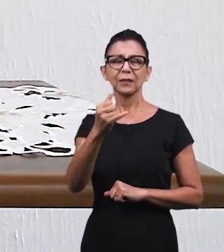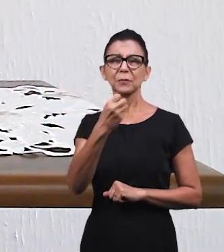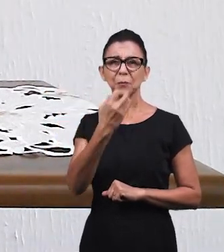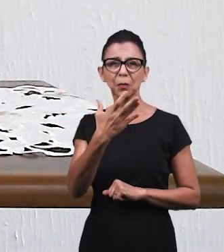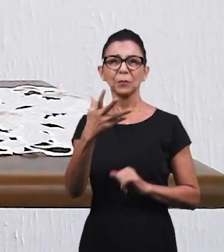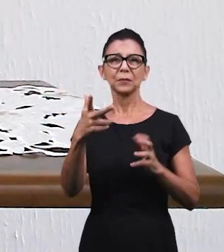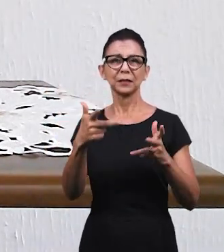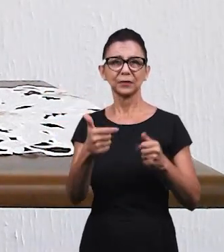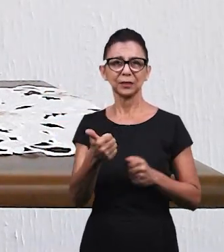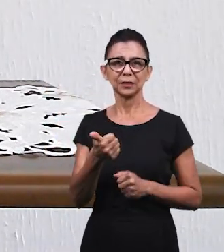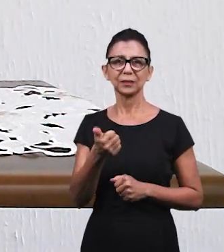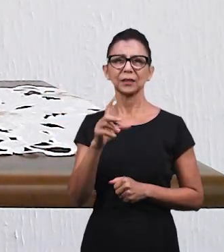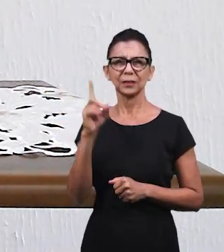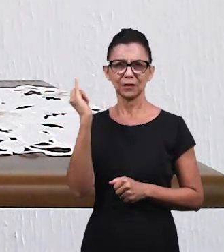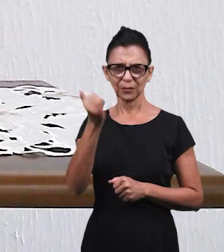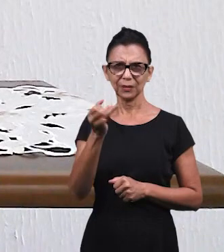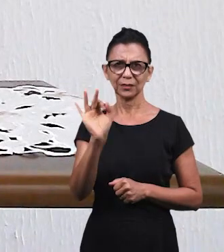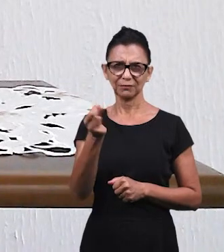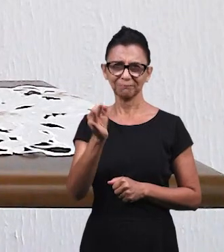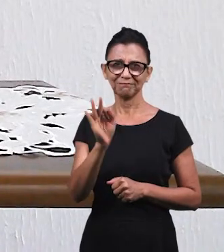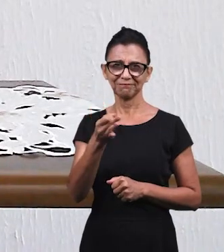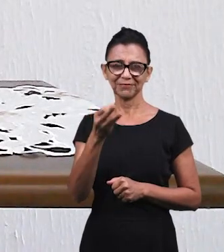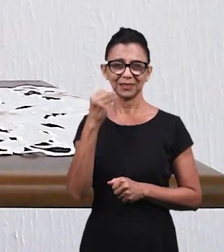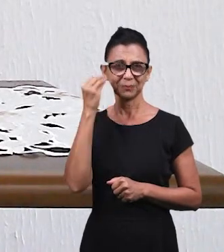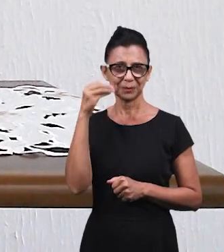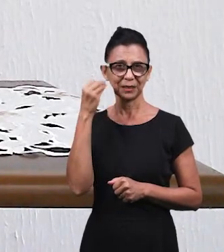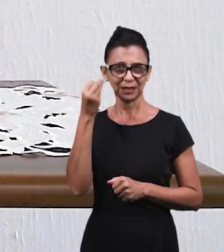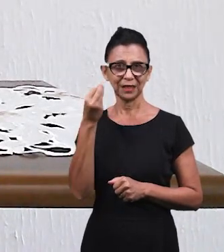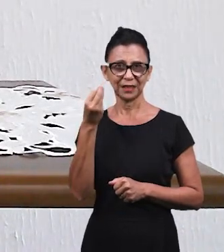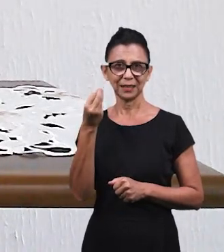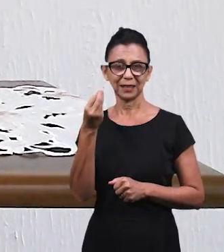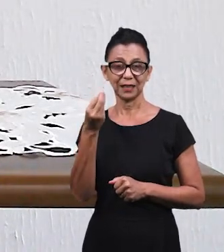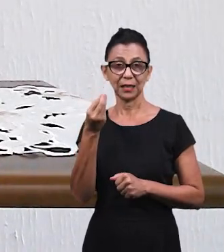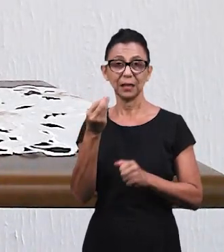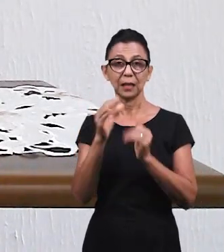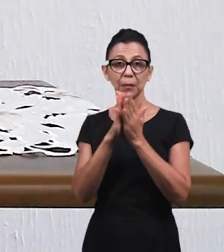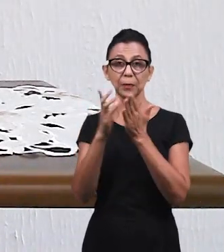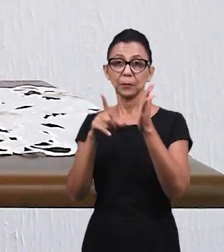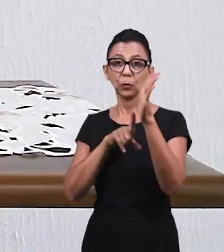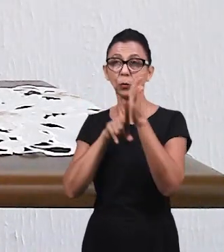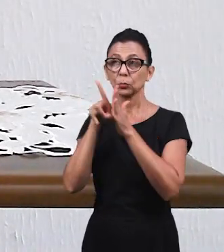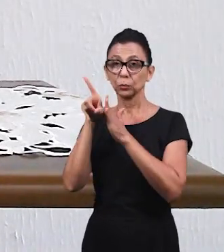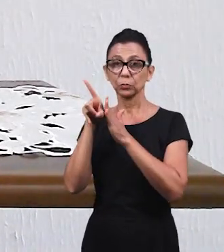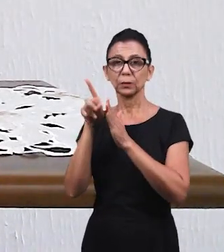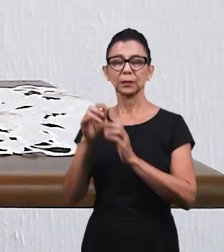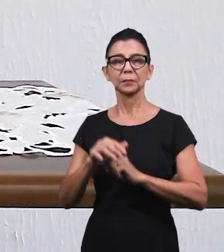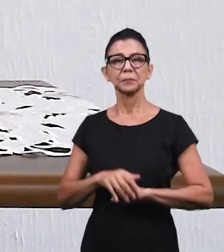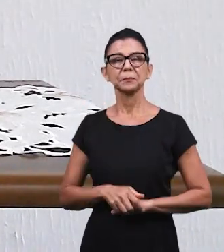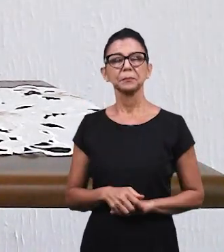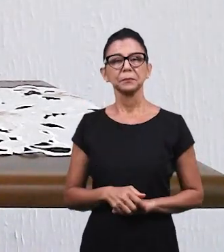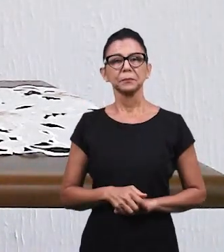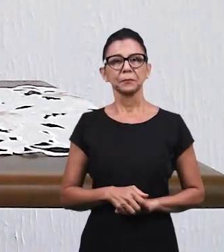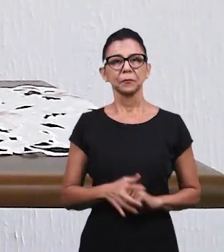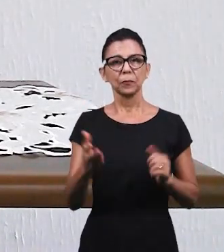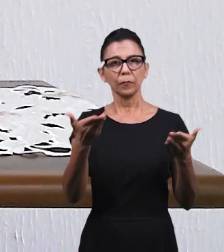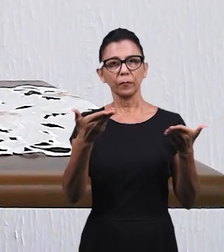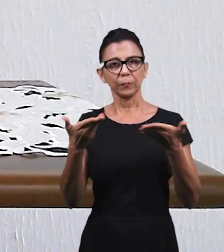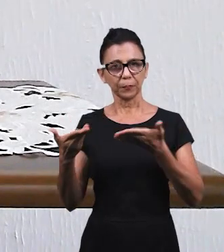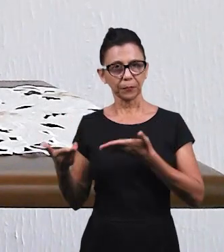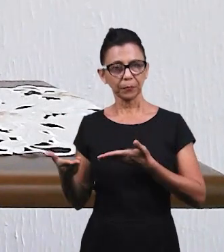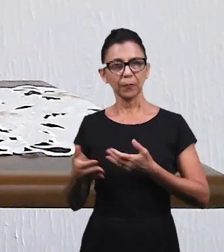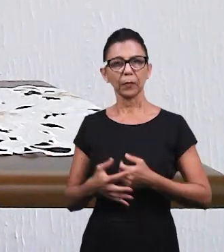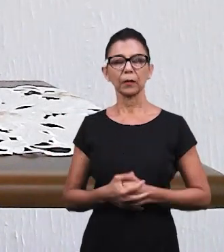Свое. И мы верим, что Бог проговорил и к вам через этот чудный опыт вопрошения Слове. И я